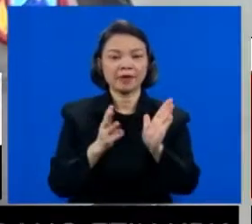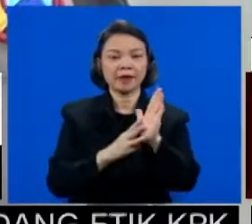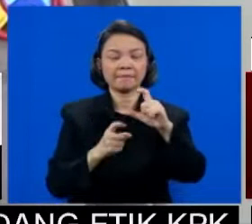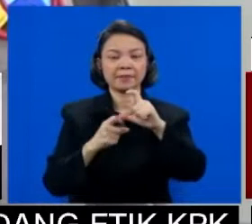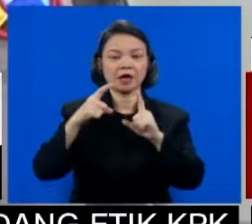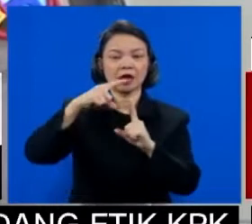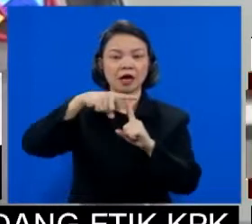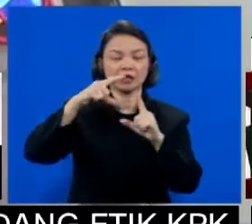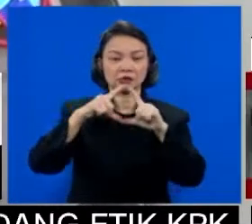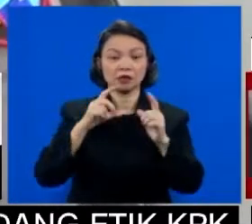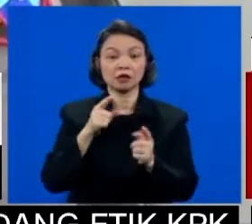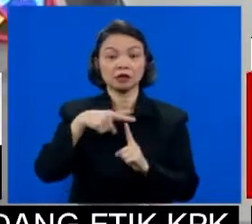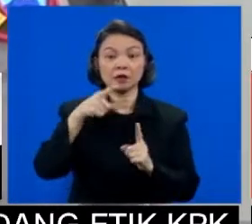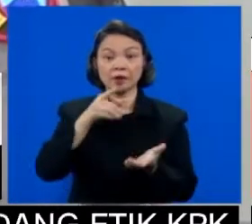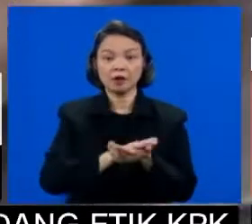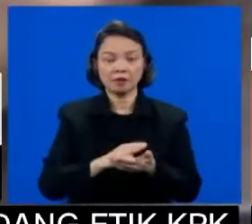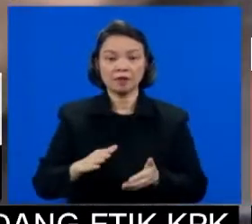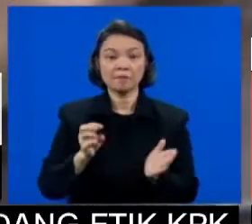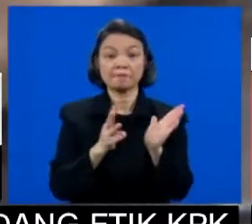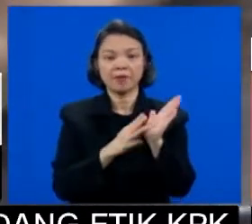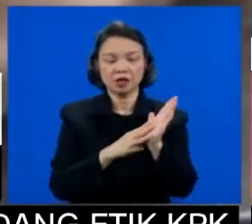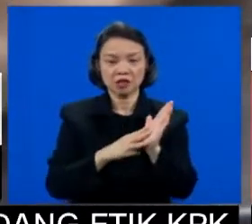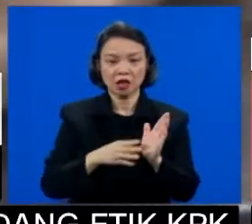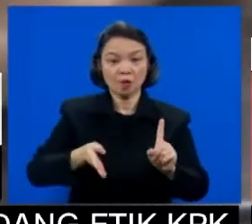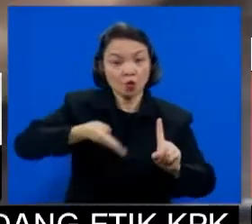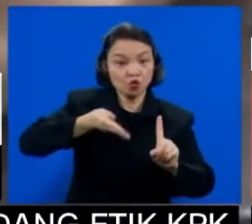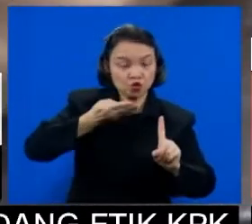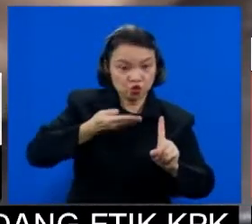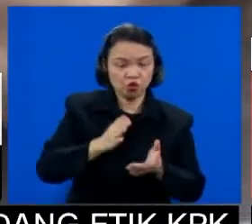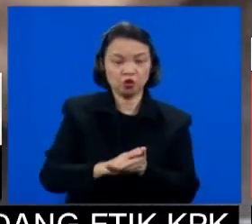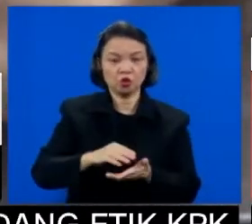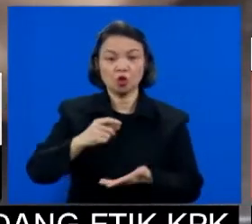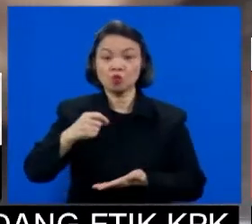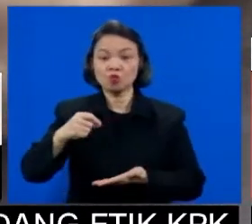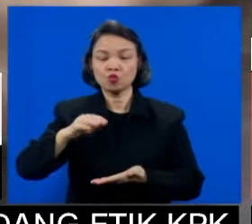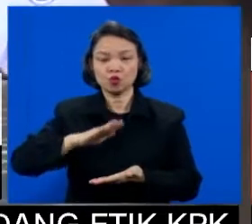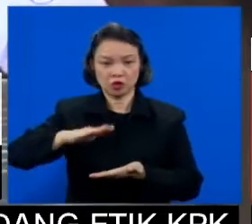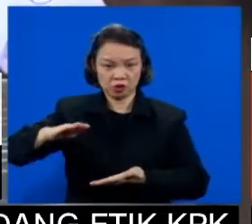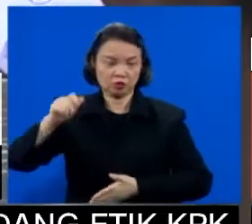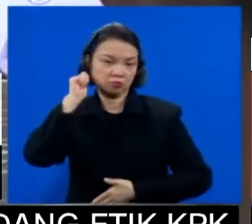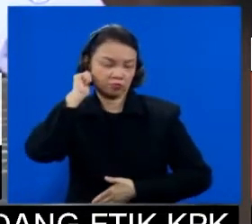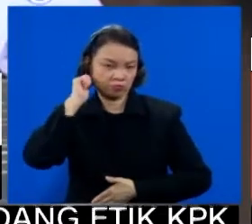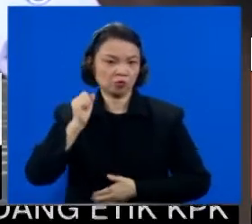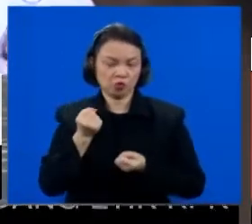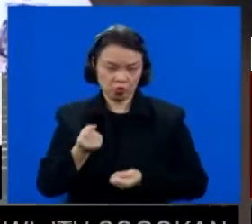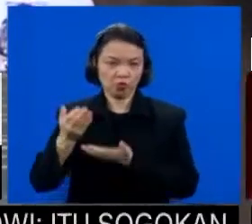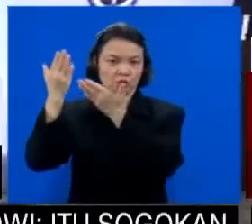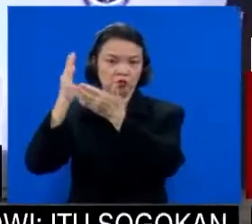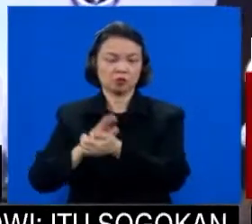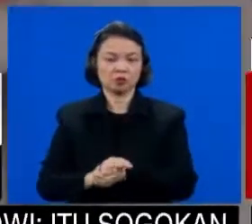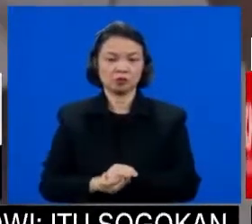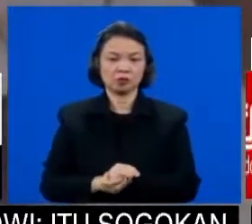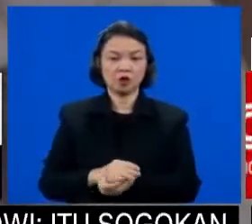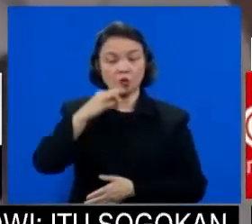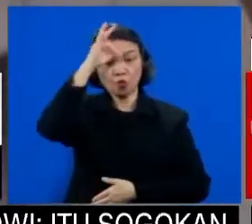santriwati. Lewat keterangan yang disampaikan Kabid Humas Polda Jatim, Kombes Pol Dirmanto, anggota yang melakukan pengejaran